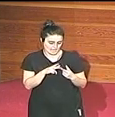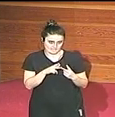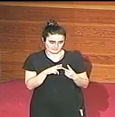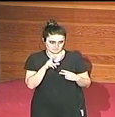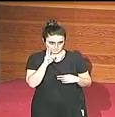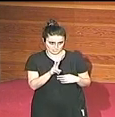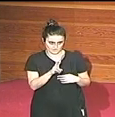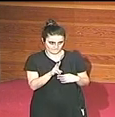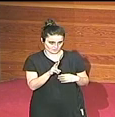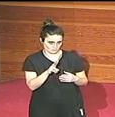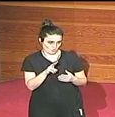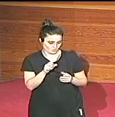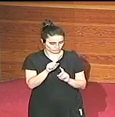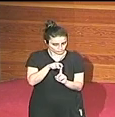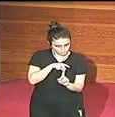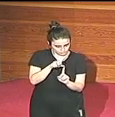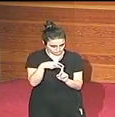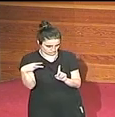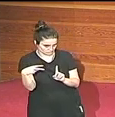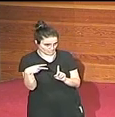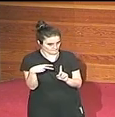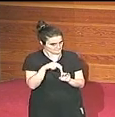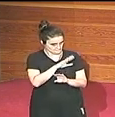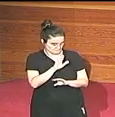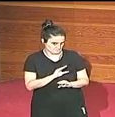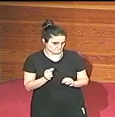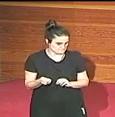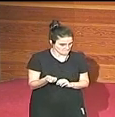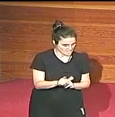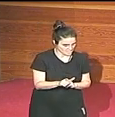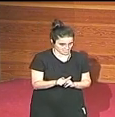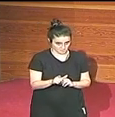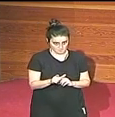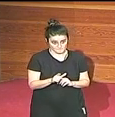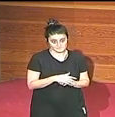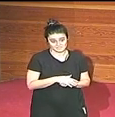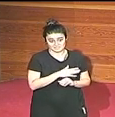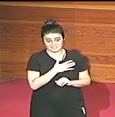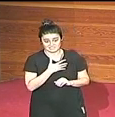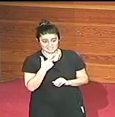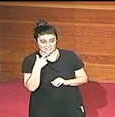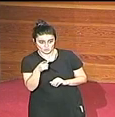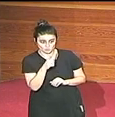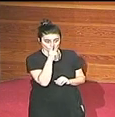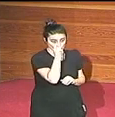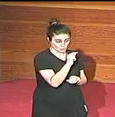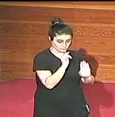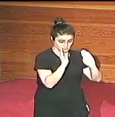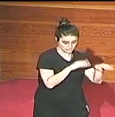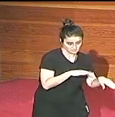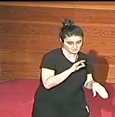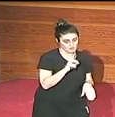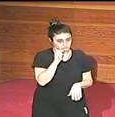posizioak oso-oso monolitikoak direla, neurri handi batean, ez? Edo otanista zara, edo Putin zale bat zara, ez? Eta